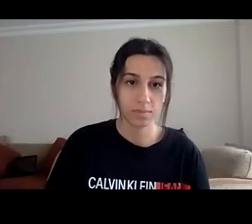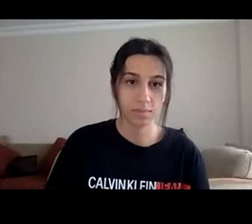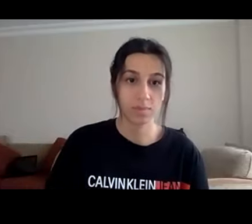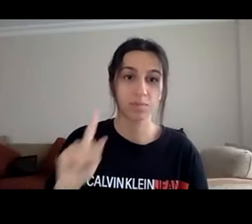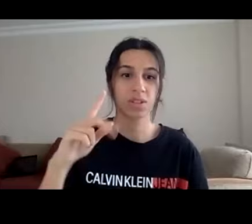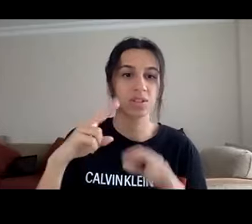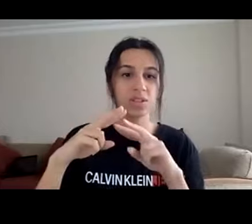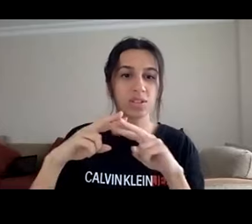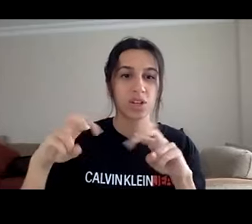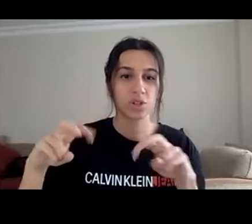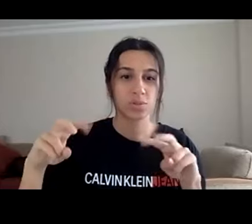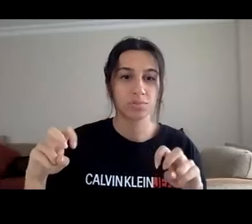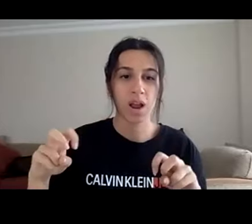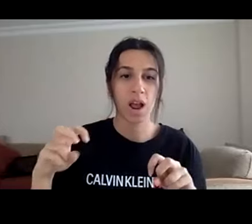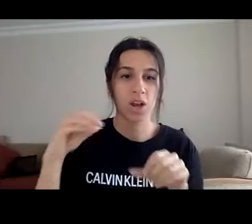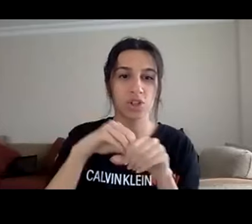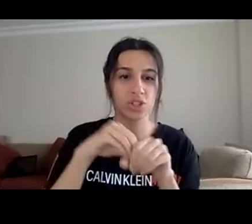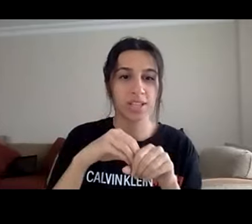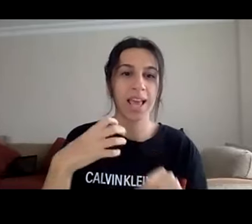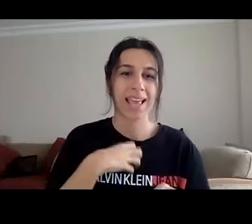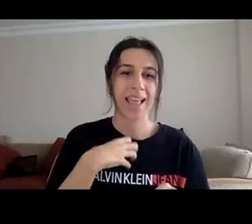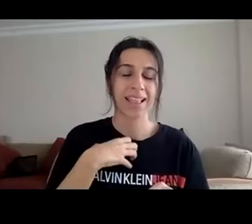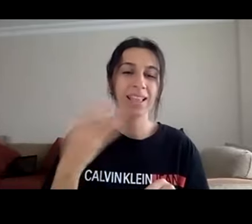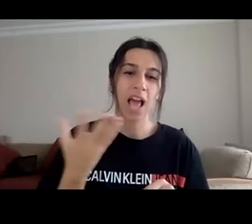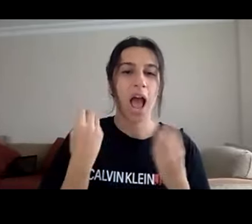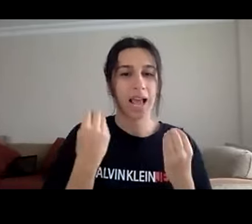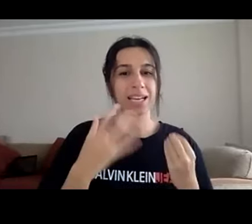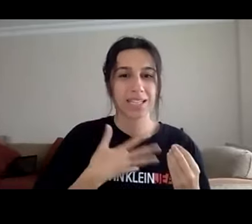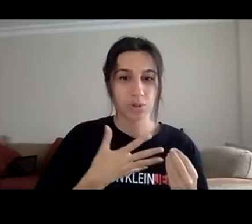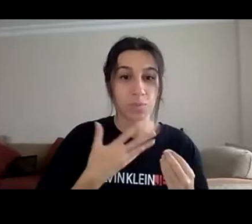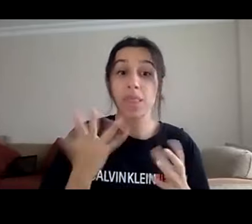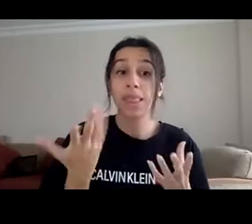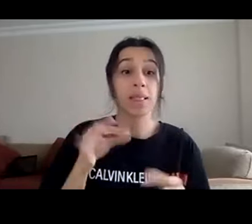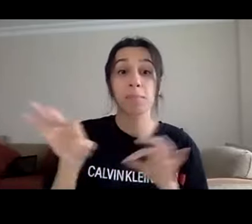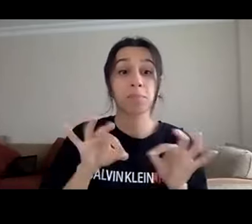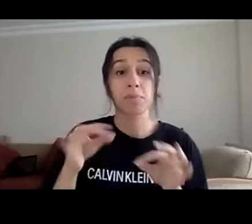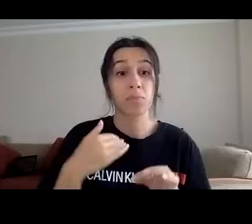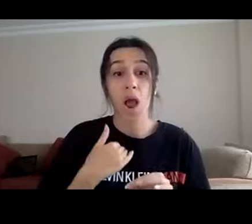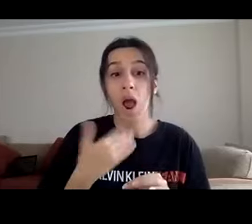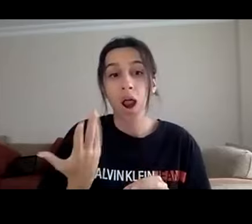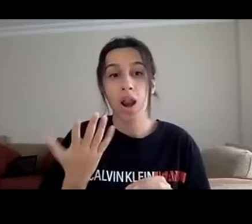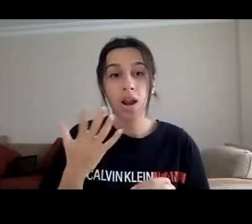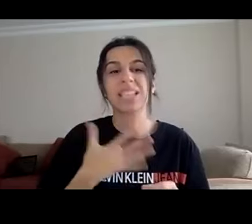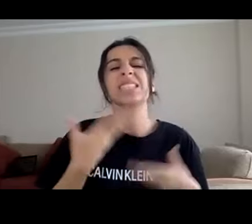Araştırma tarafında kendimi daha etkili hissediyordum. Hani neden mimarlık alanında akademik kariyer içine